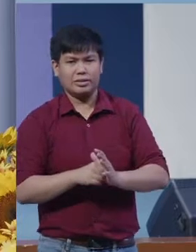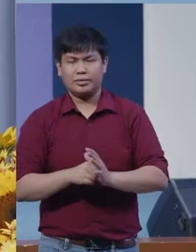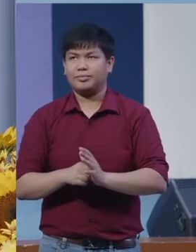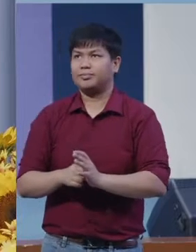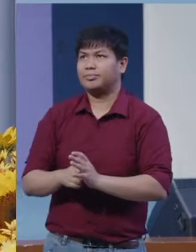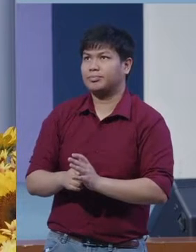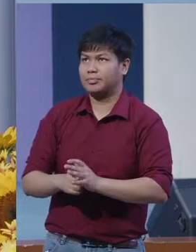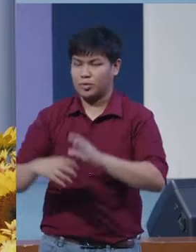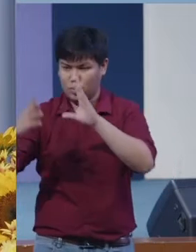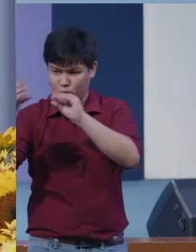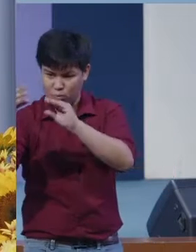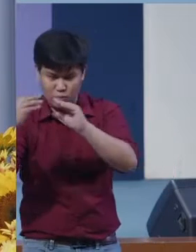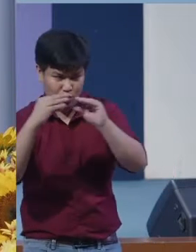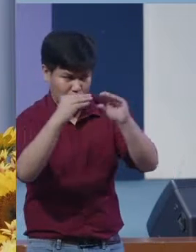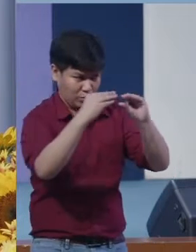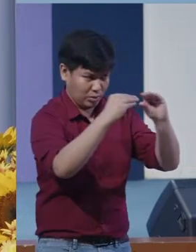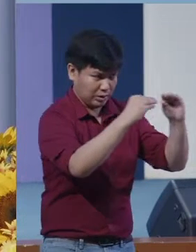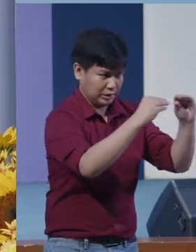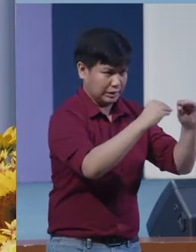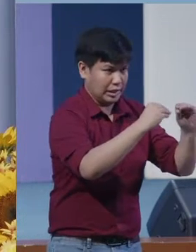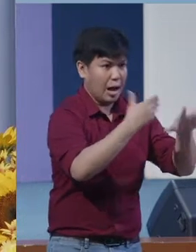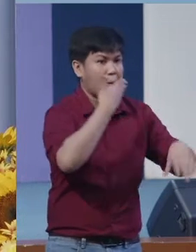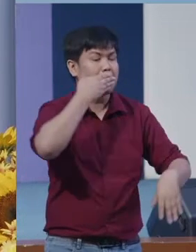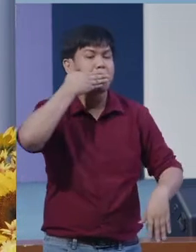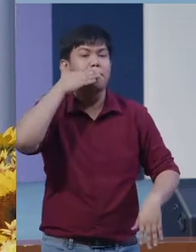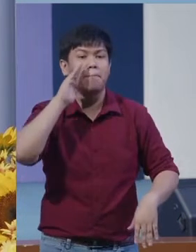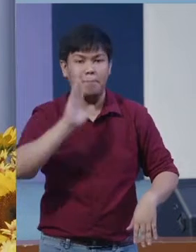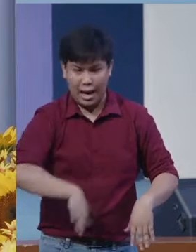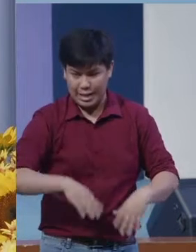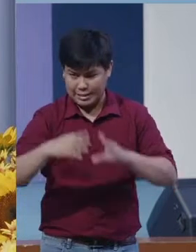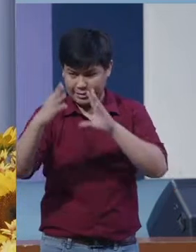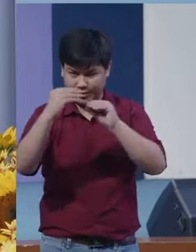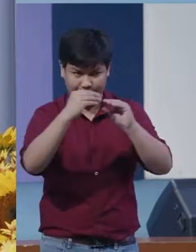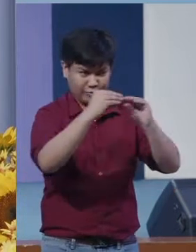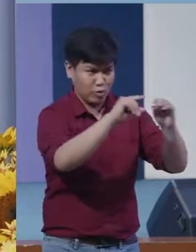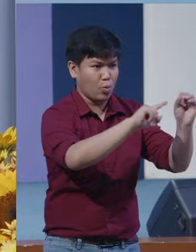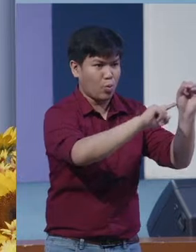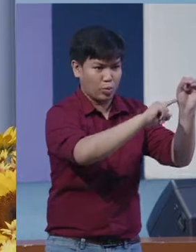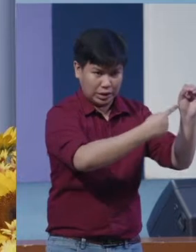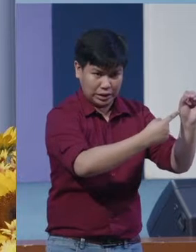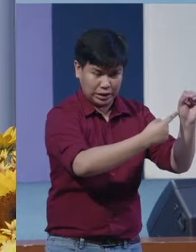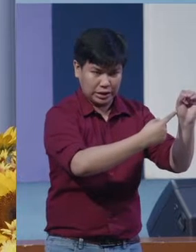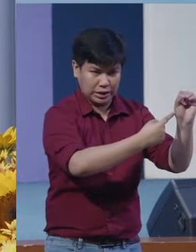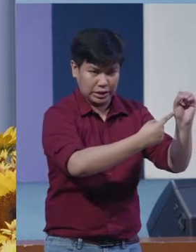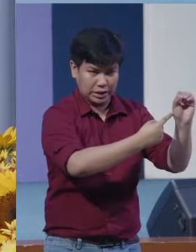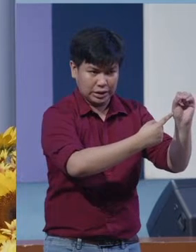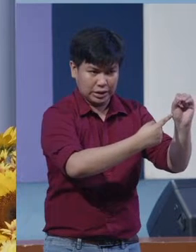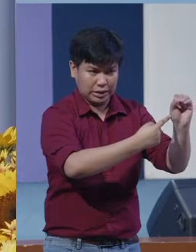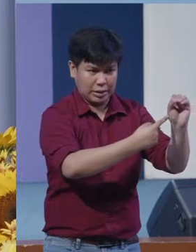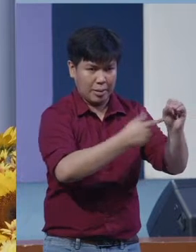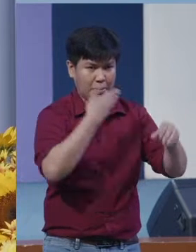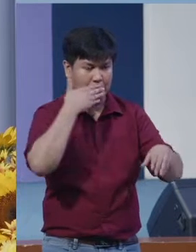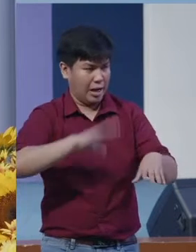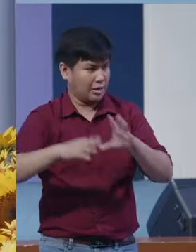So katalaleo is evil speak, evil talk,